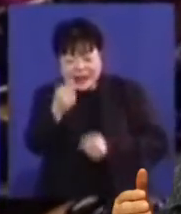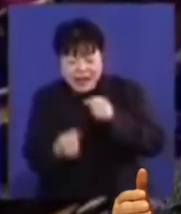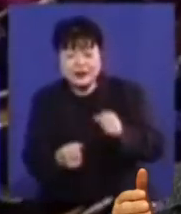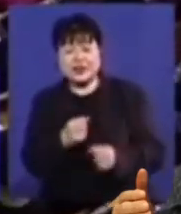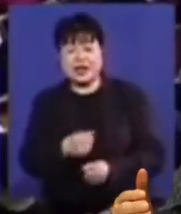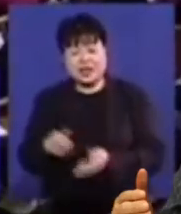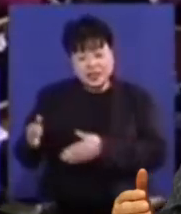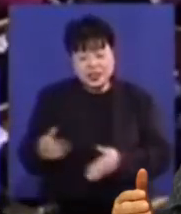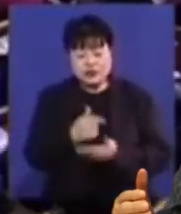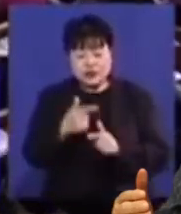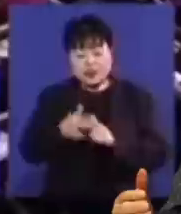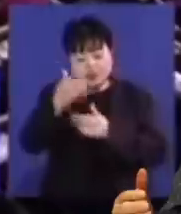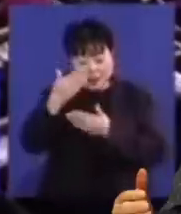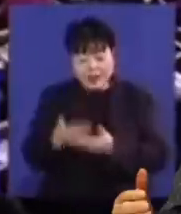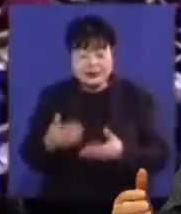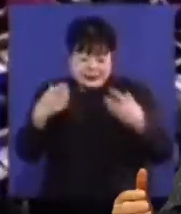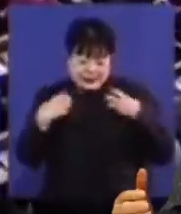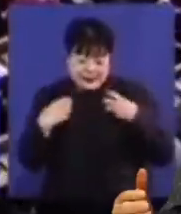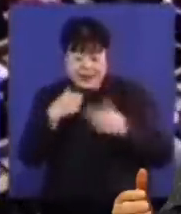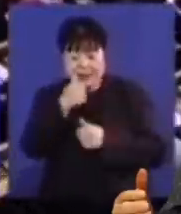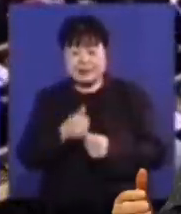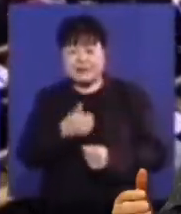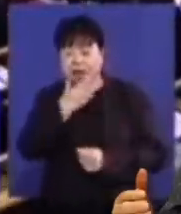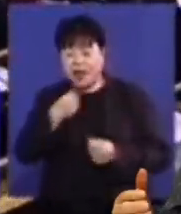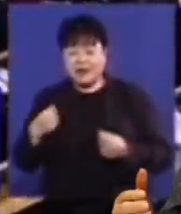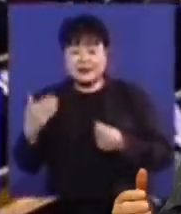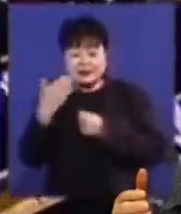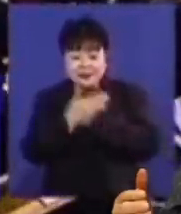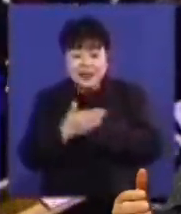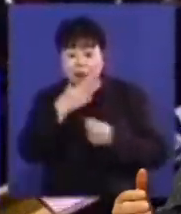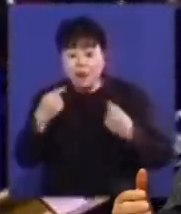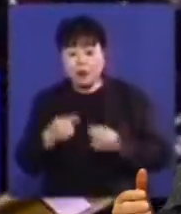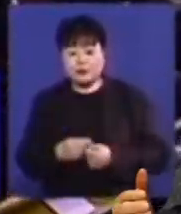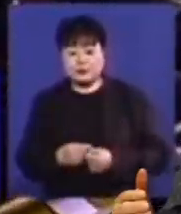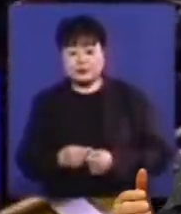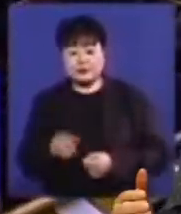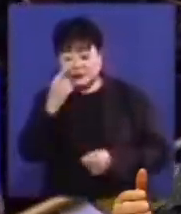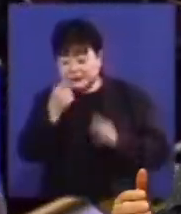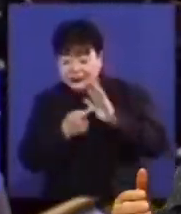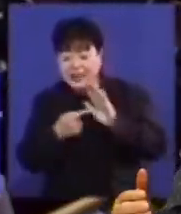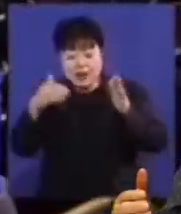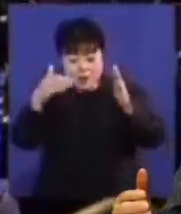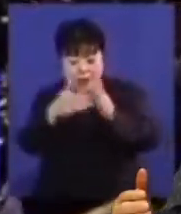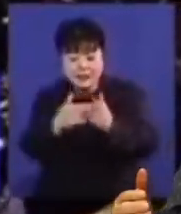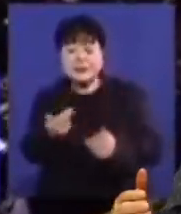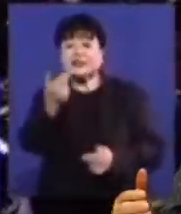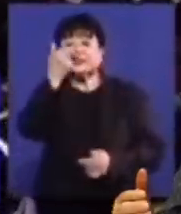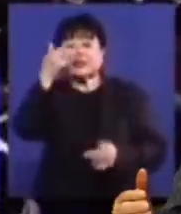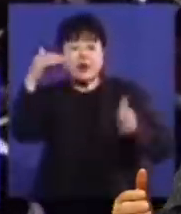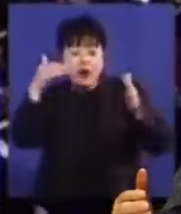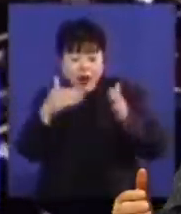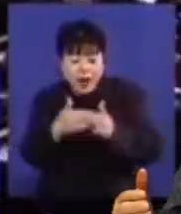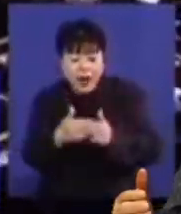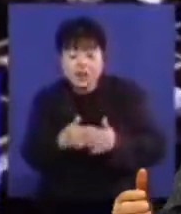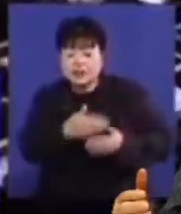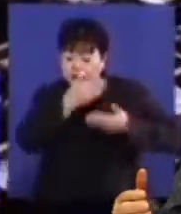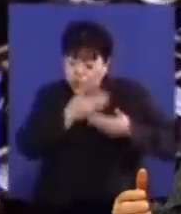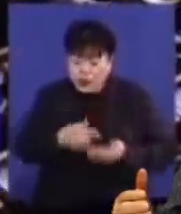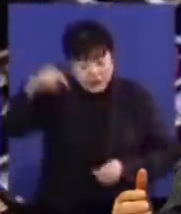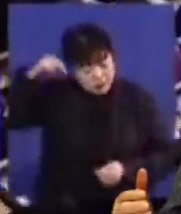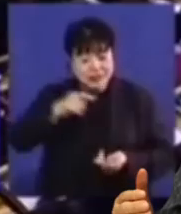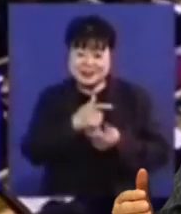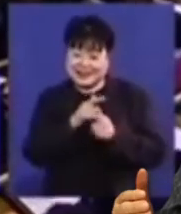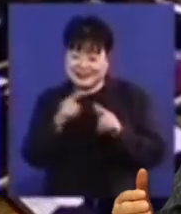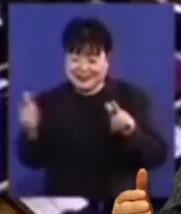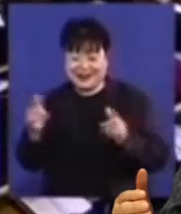예수께 받은 사명 곧 하나님의 은혜의 복음을 증언하는 일을 마치리 하면은 나의 생명조차 조금 더 귀한 것으로 여기지